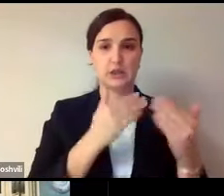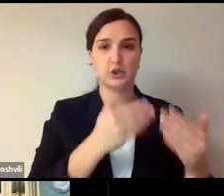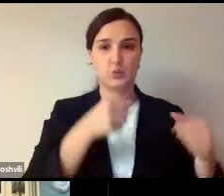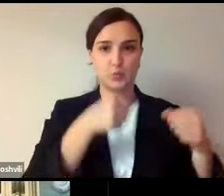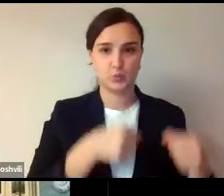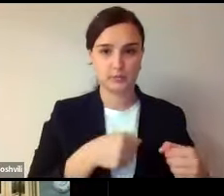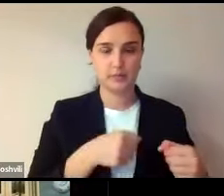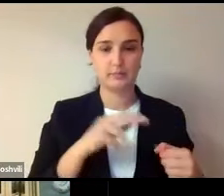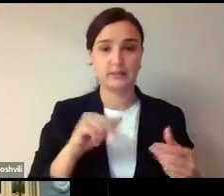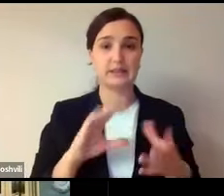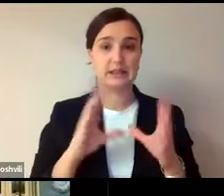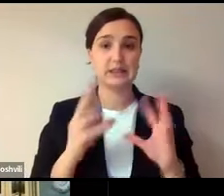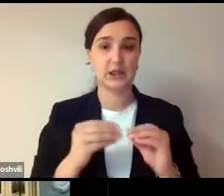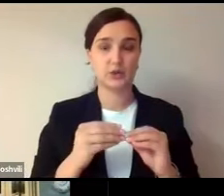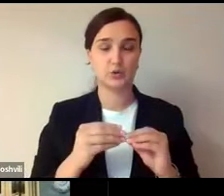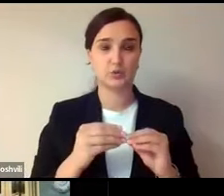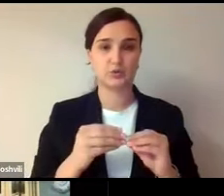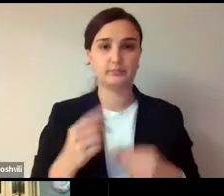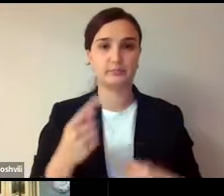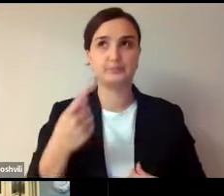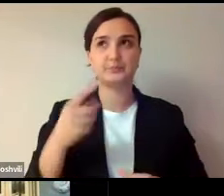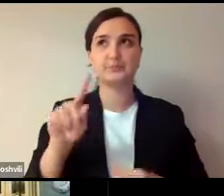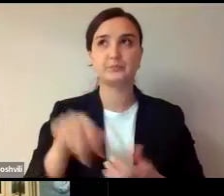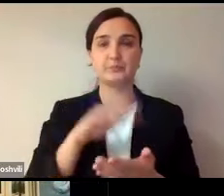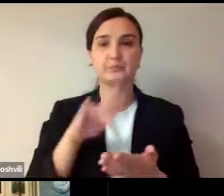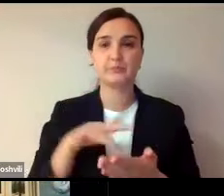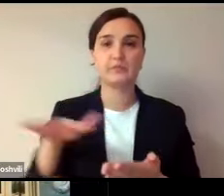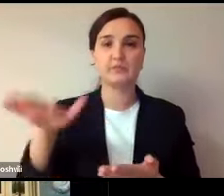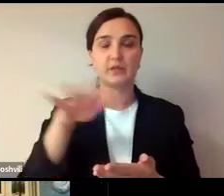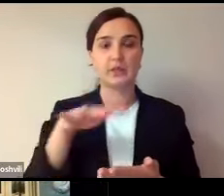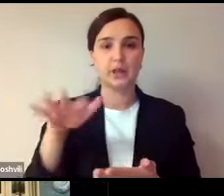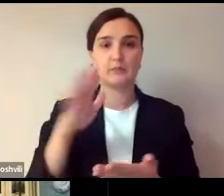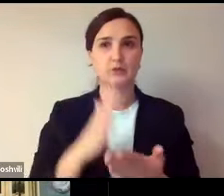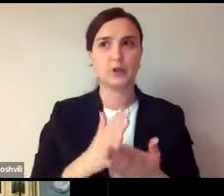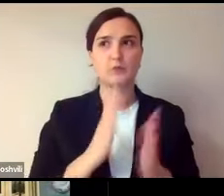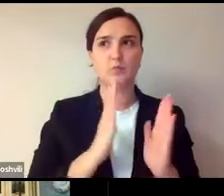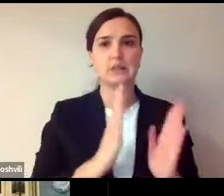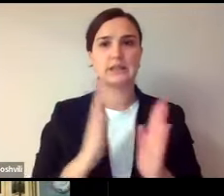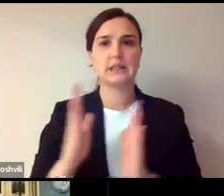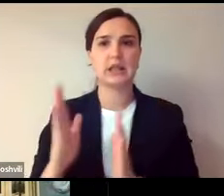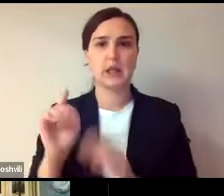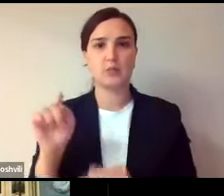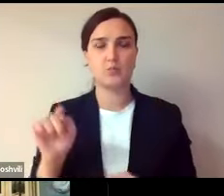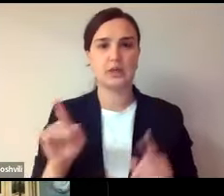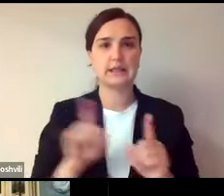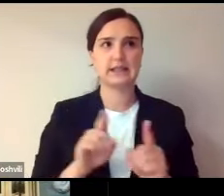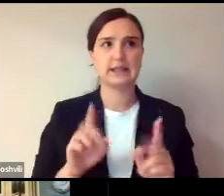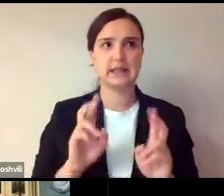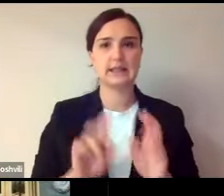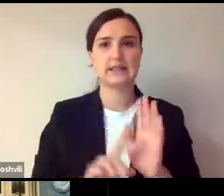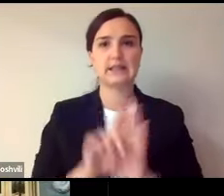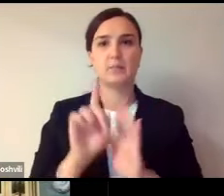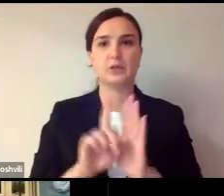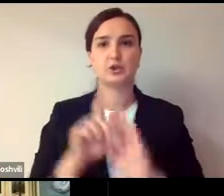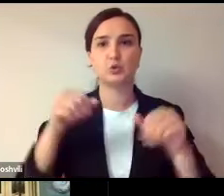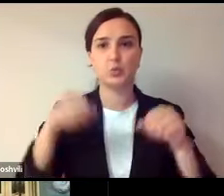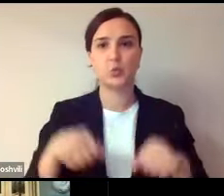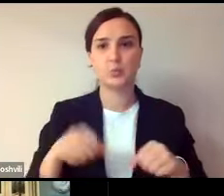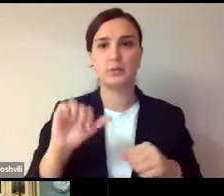შორის სხვა ქვეყნებში, სადაც მეტ ნაკლებად მოწესრიგებულია ისეთი საბაზისო უფლება, როგორიც